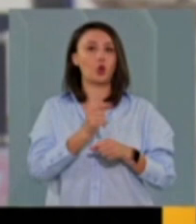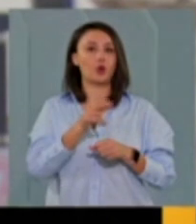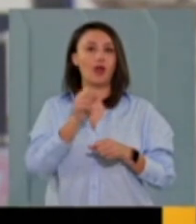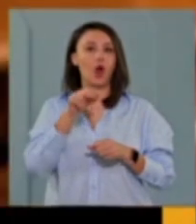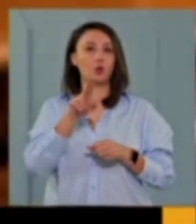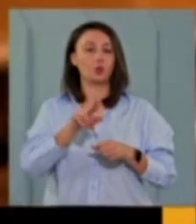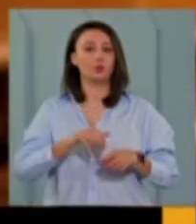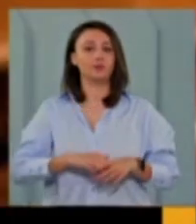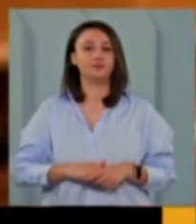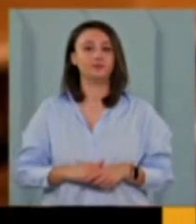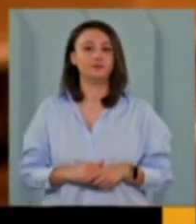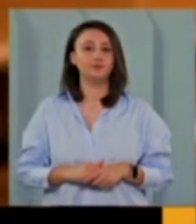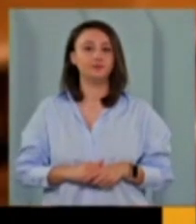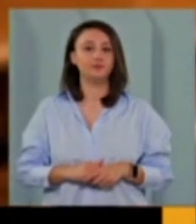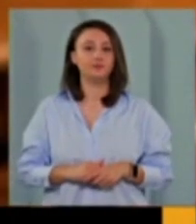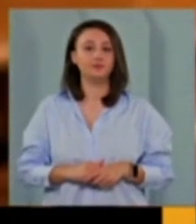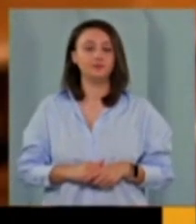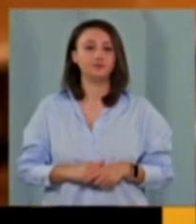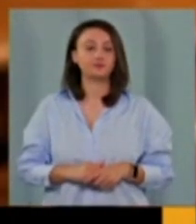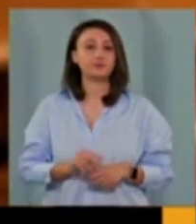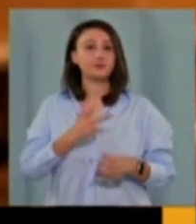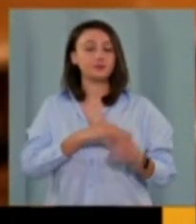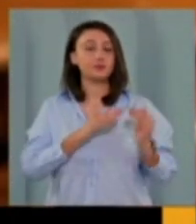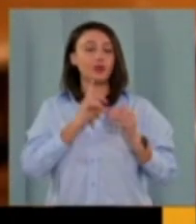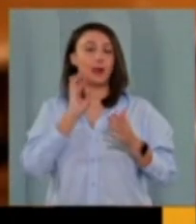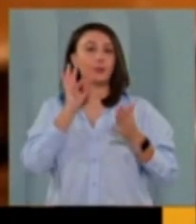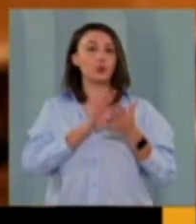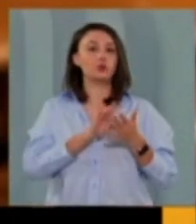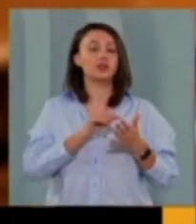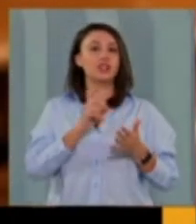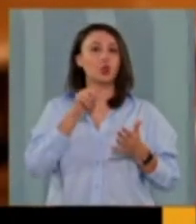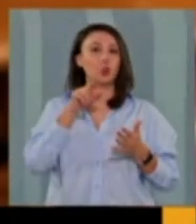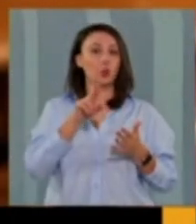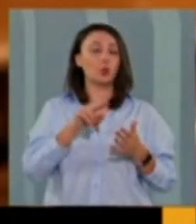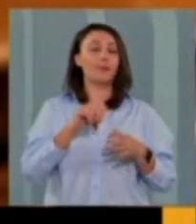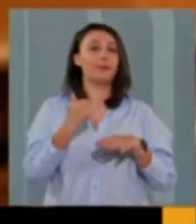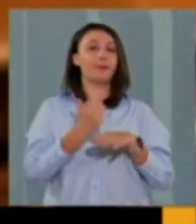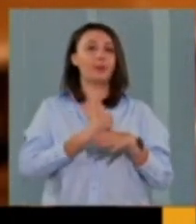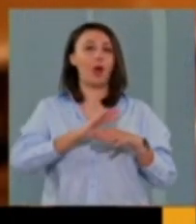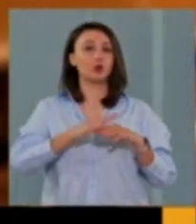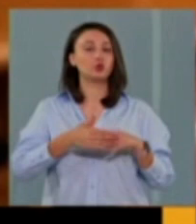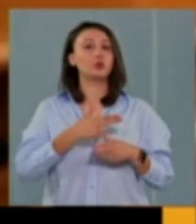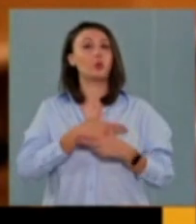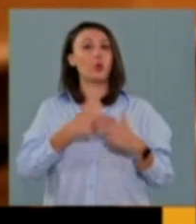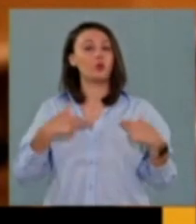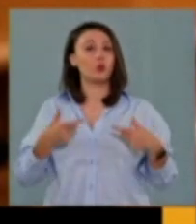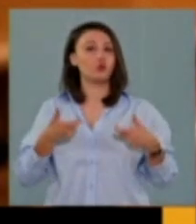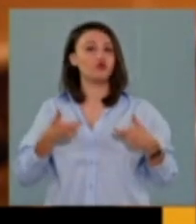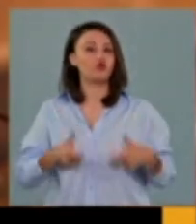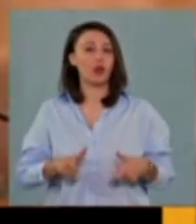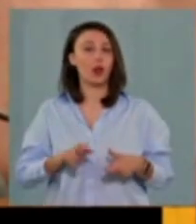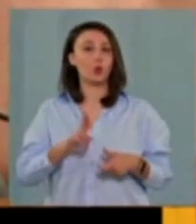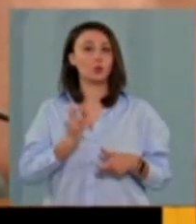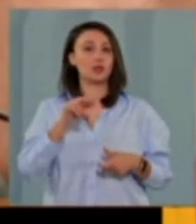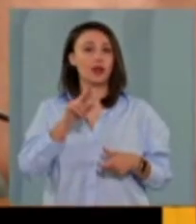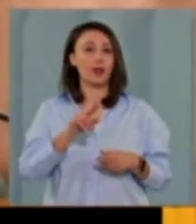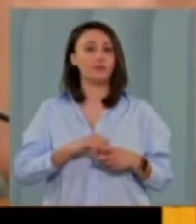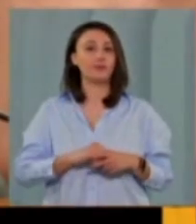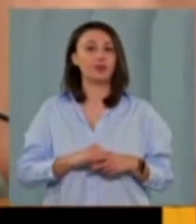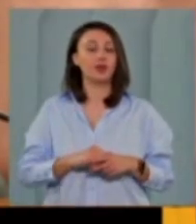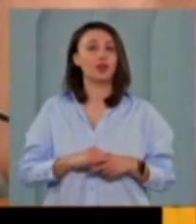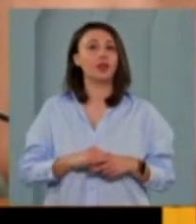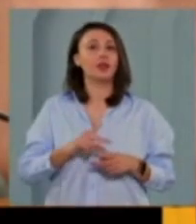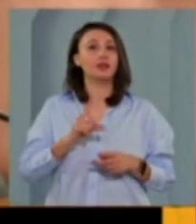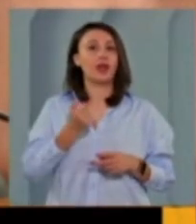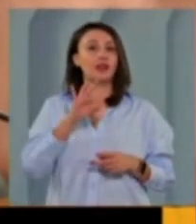dolga de la propus pe Bogdan Licu prima drum fiul procurorului General al României în seră pe judecătorul